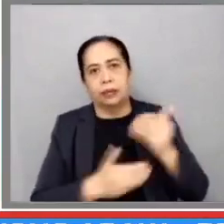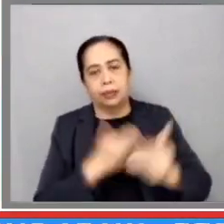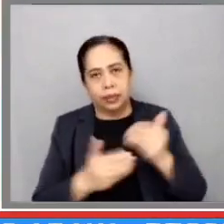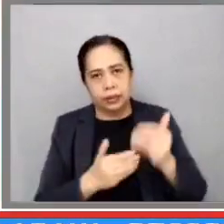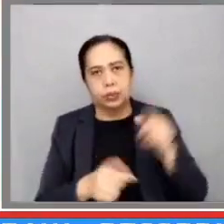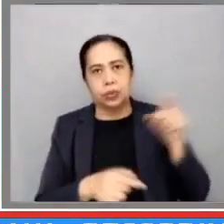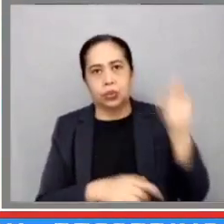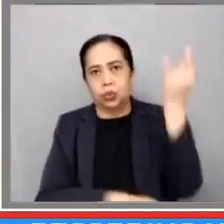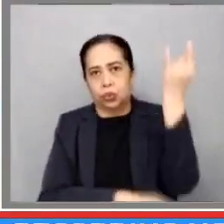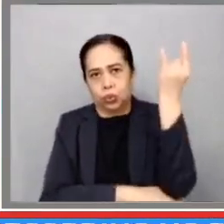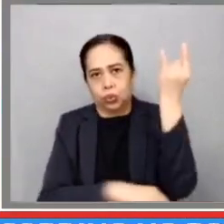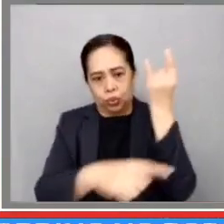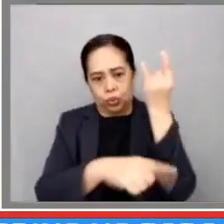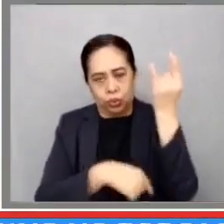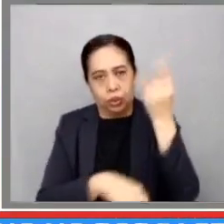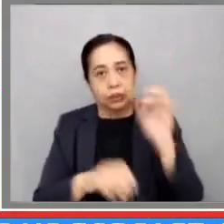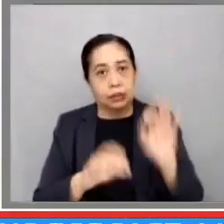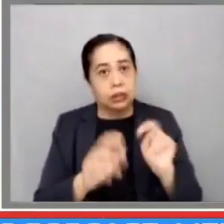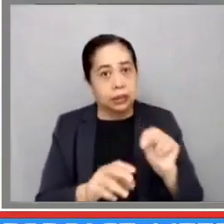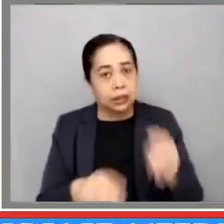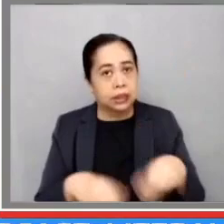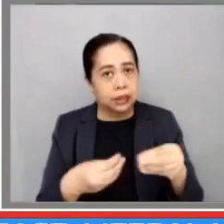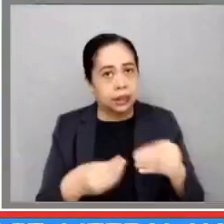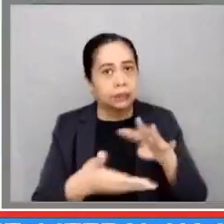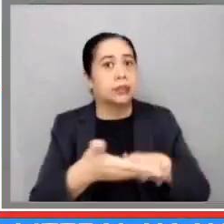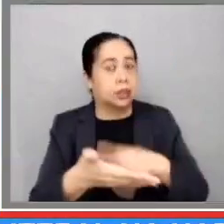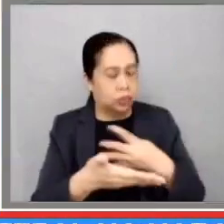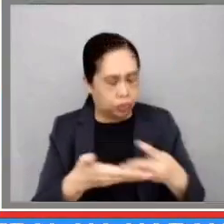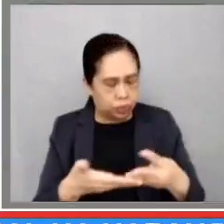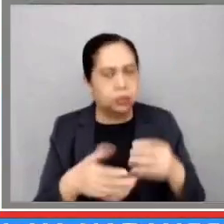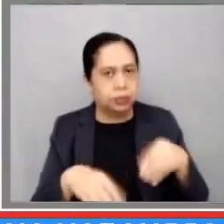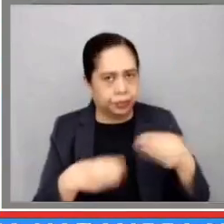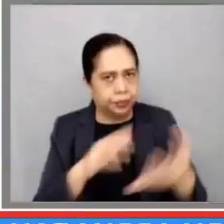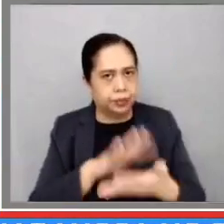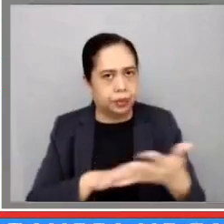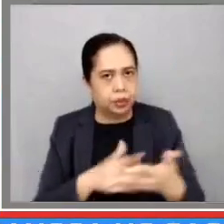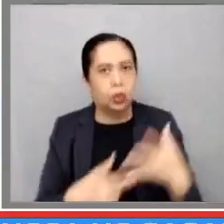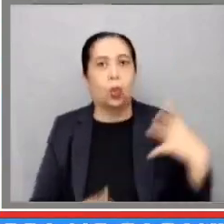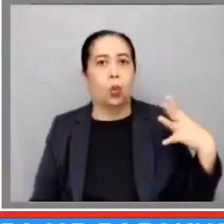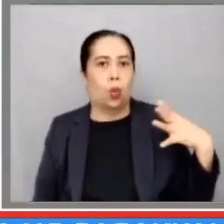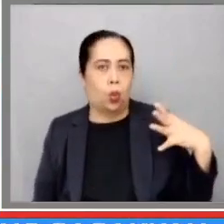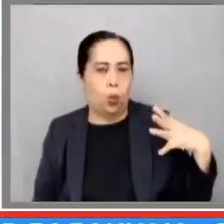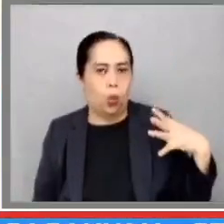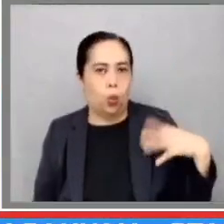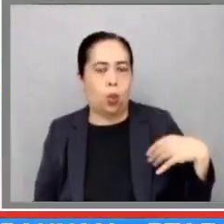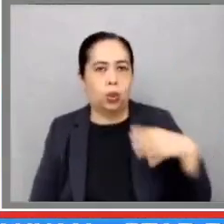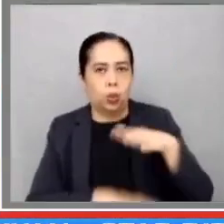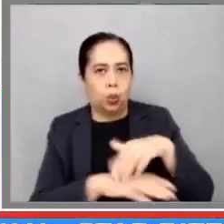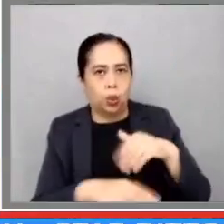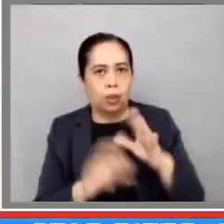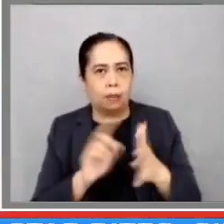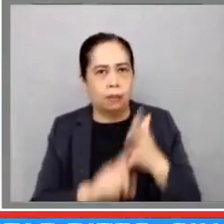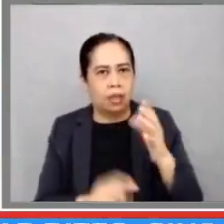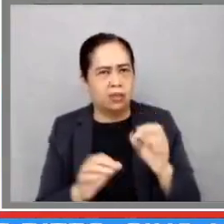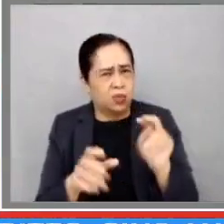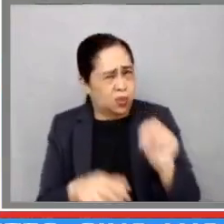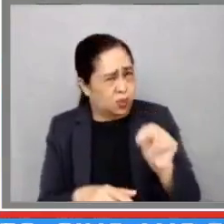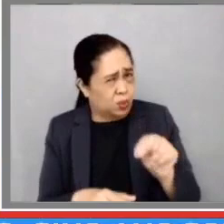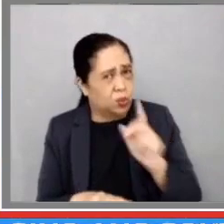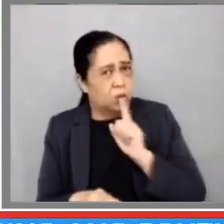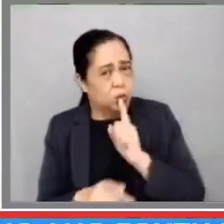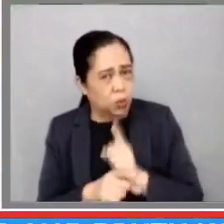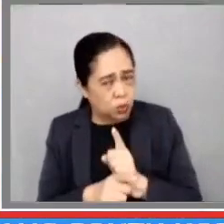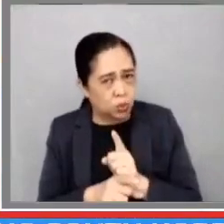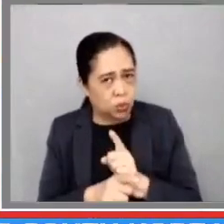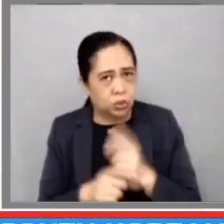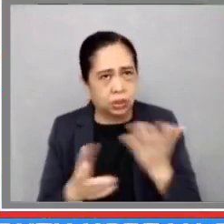mapuproseso. Kung kailangan bigyan natin sila ng schedule, ano po, intayin lang nila yung kanilang schedule. Pero kung kanilang kinakailangan na po talaga yan, ano